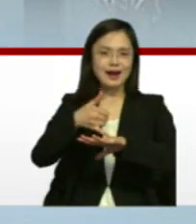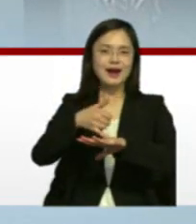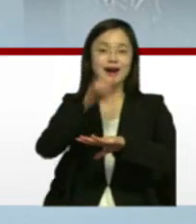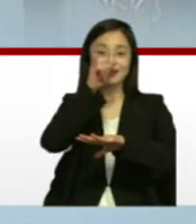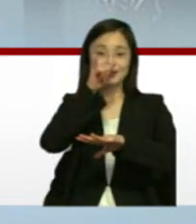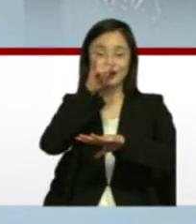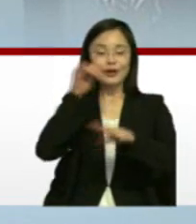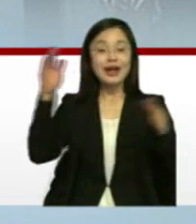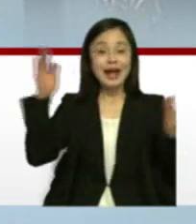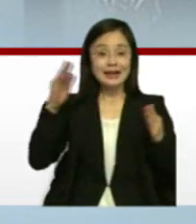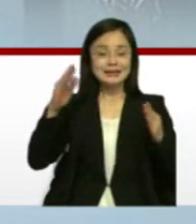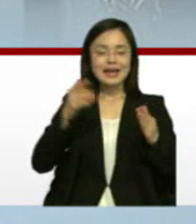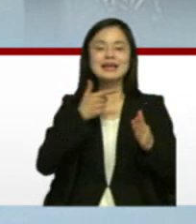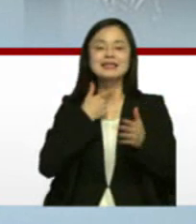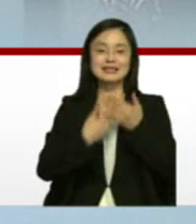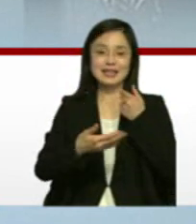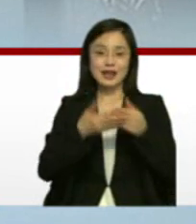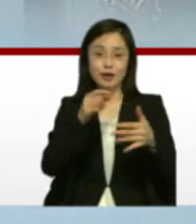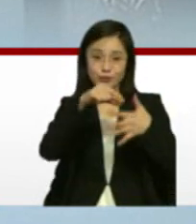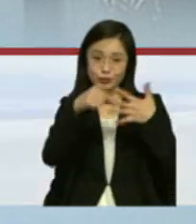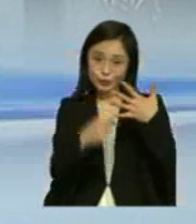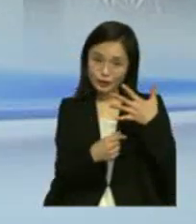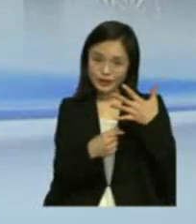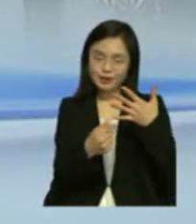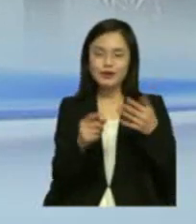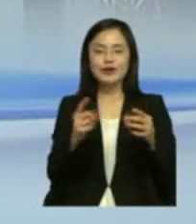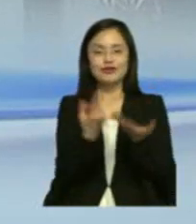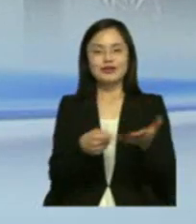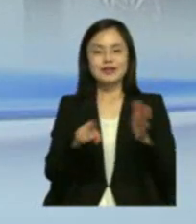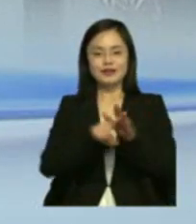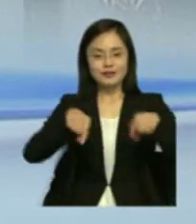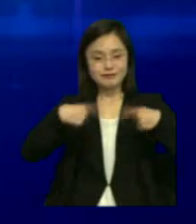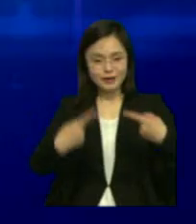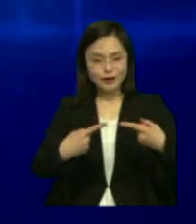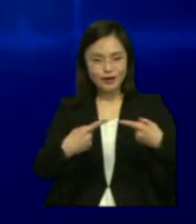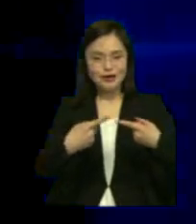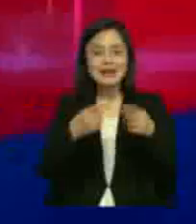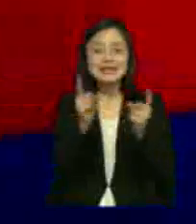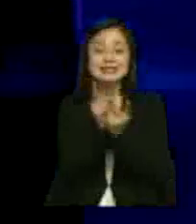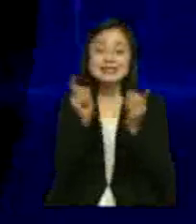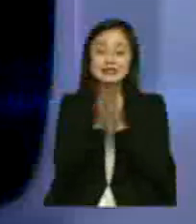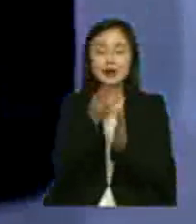벼가 쑥쑥 자라서 결실을 맺었습니다. 보도에 태윤영 기자입니다.